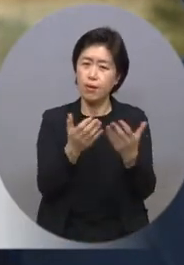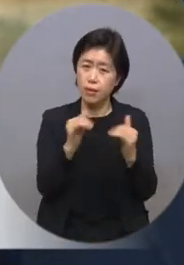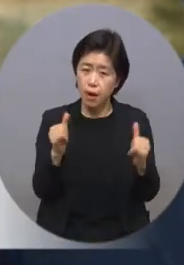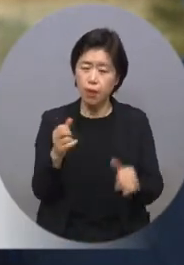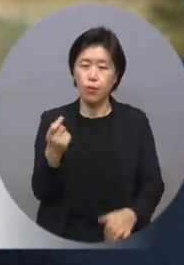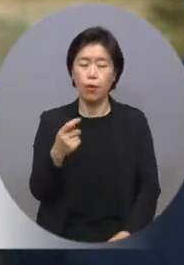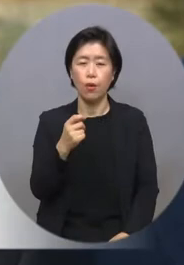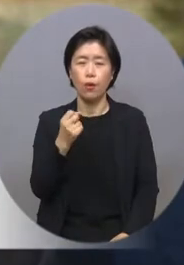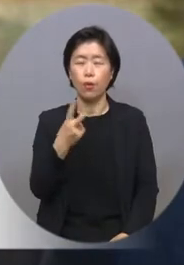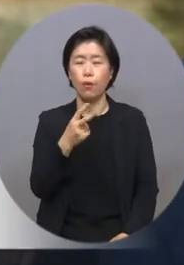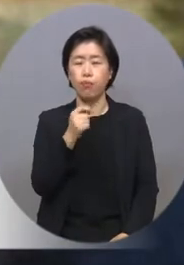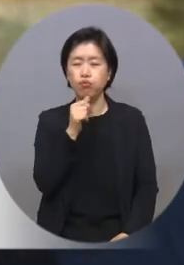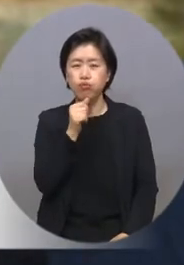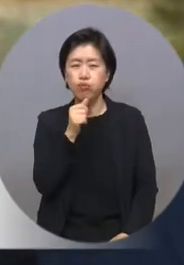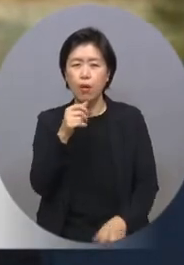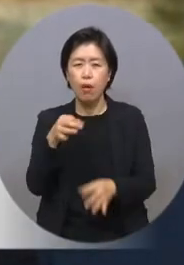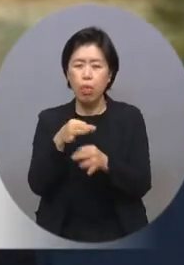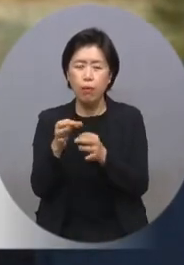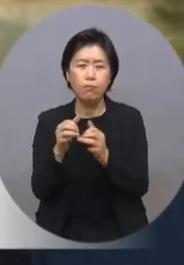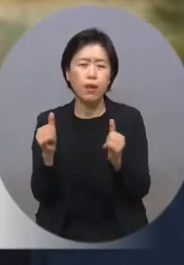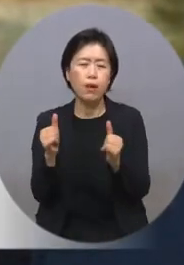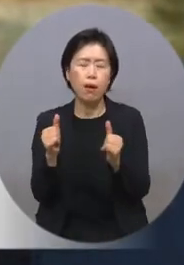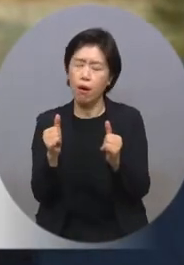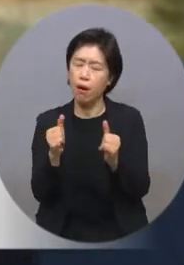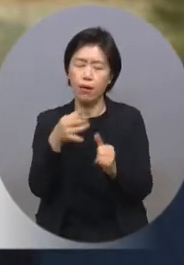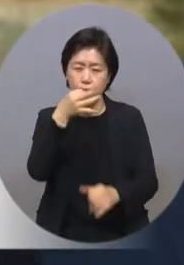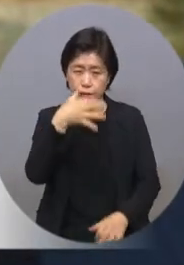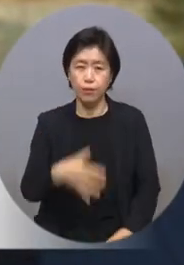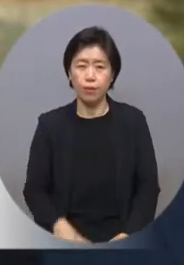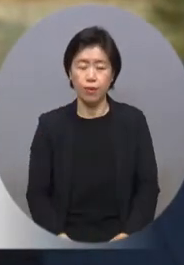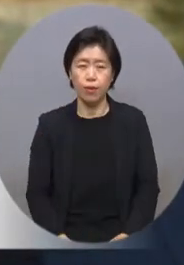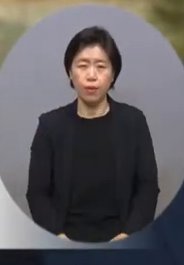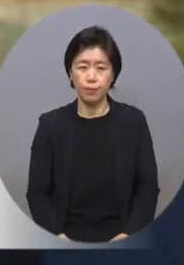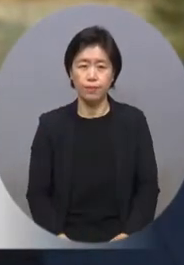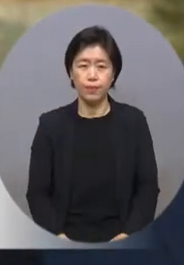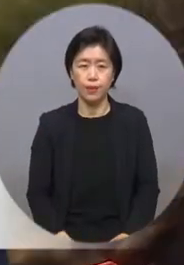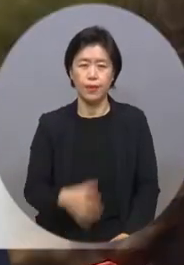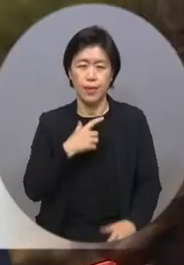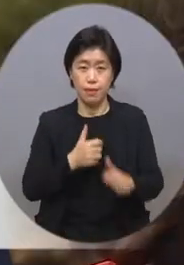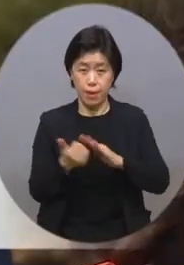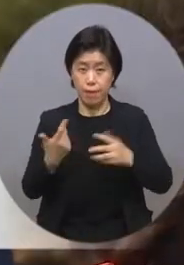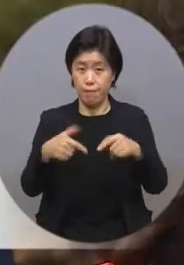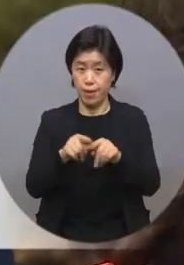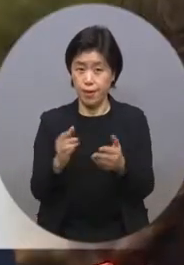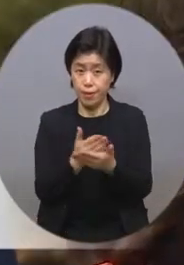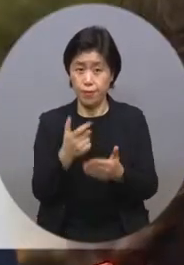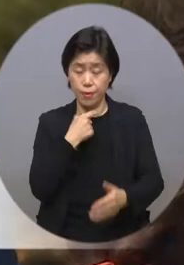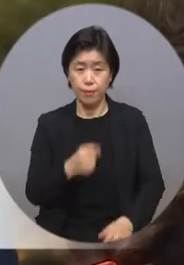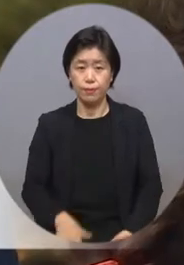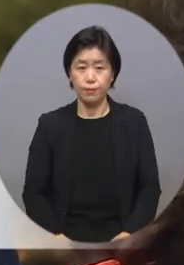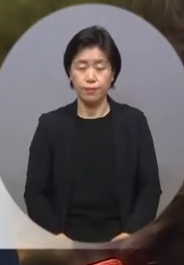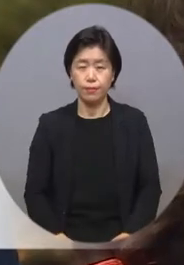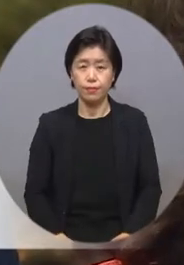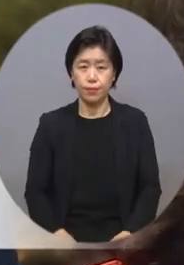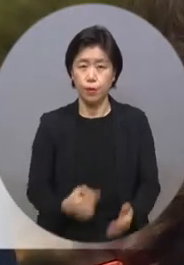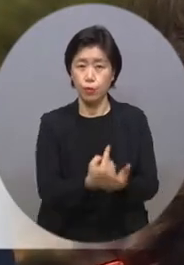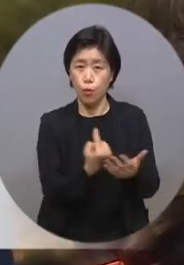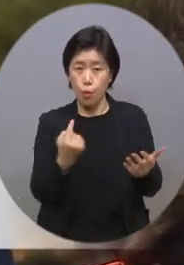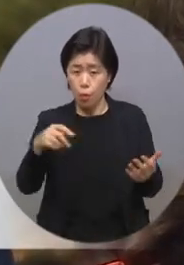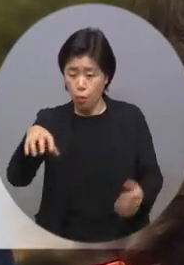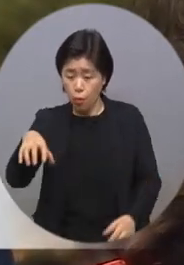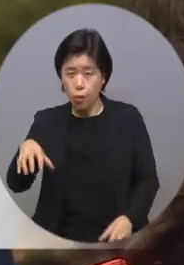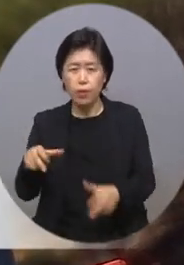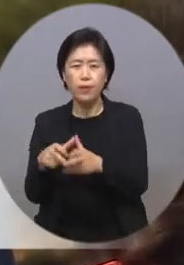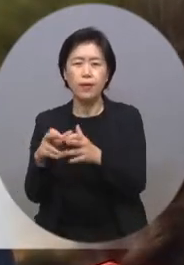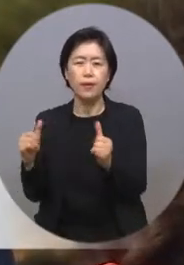정말 혹독한 시간을 보내고 있습니다 희망의 메시지를 전해 주시길 바랍니다 솔비의 채팅창 임 너